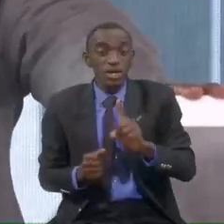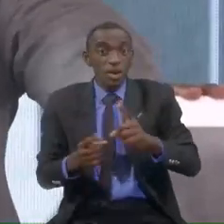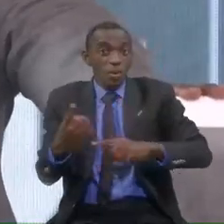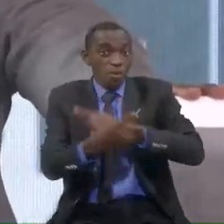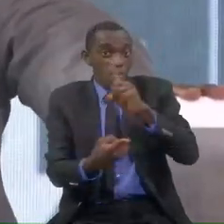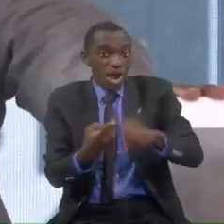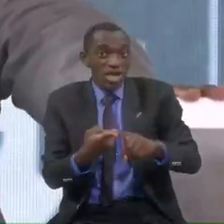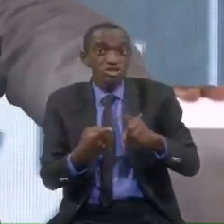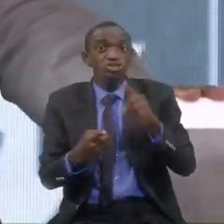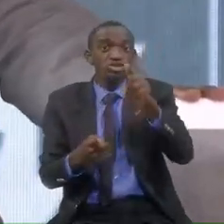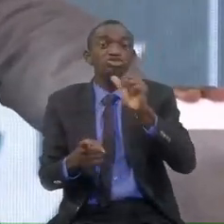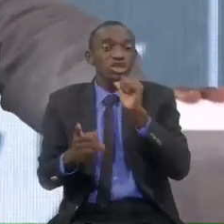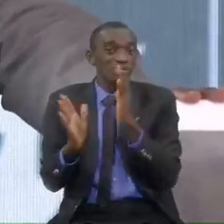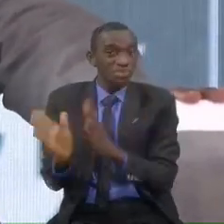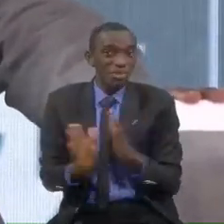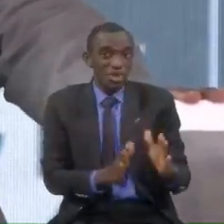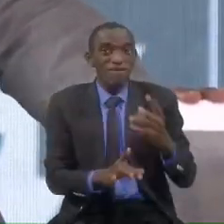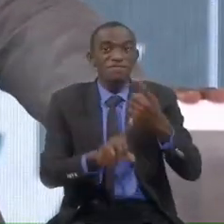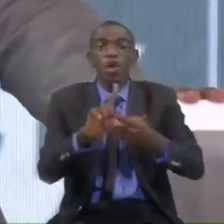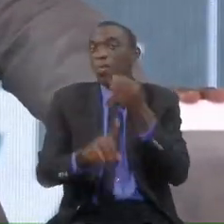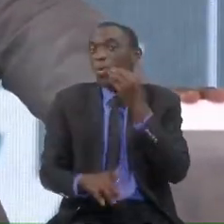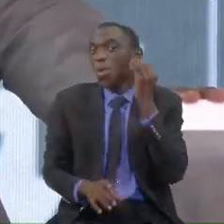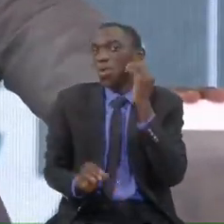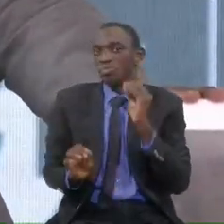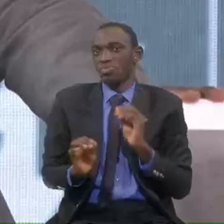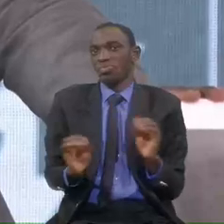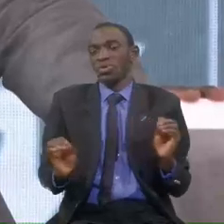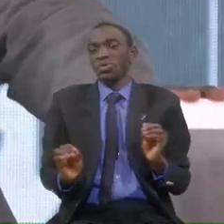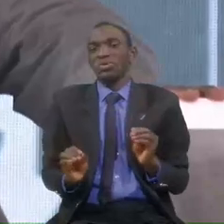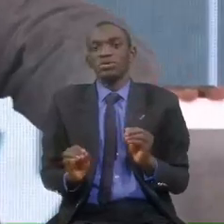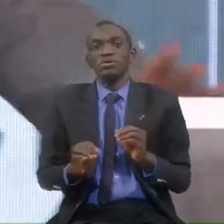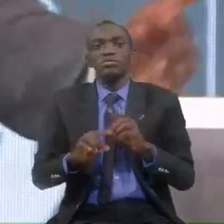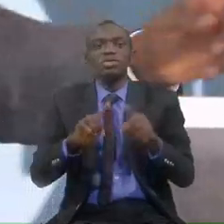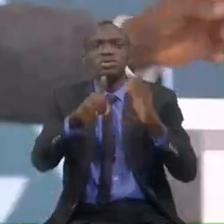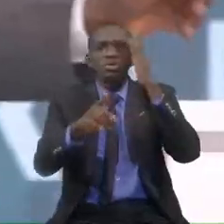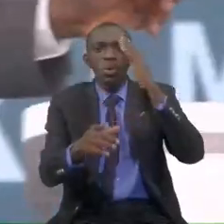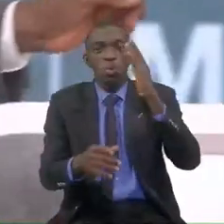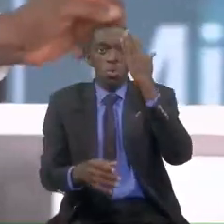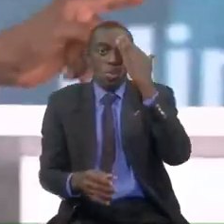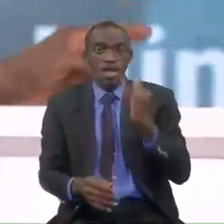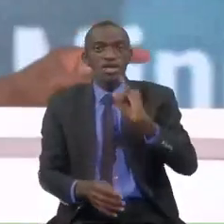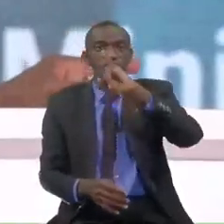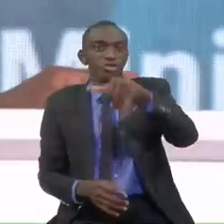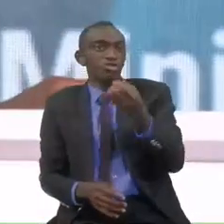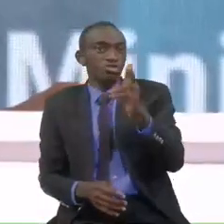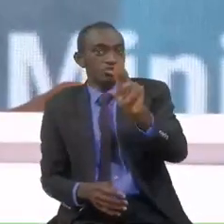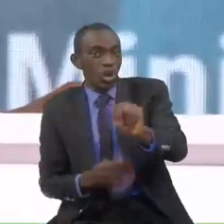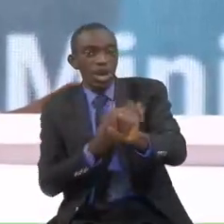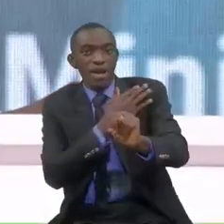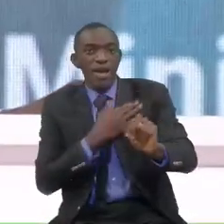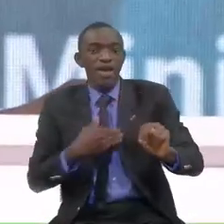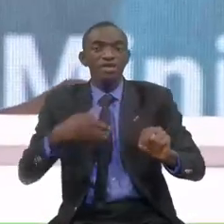pas apprêté depuis la maison. Vous savez pourquoi? Jean et Pierre